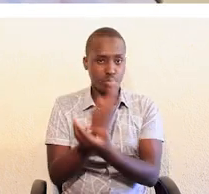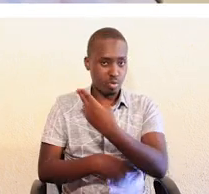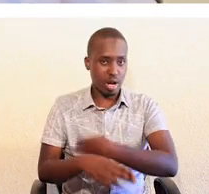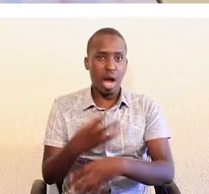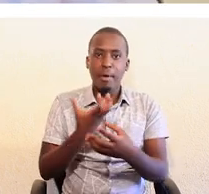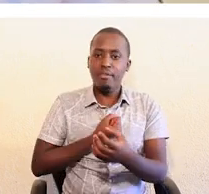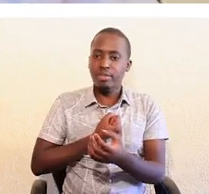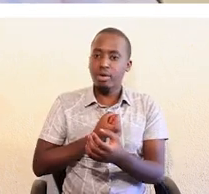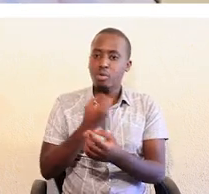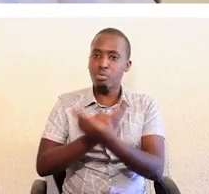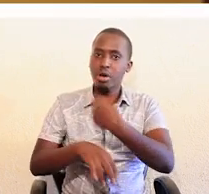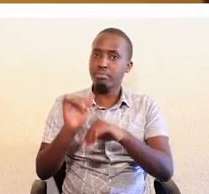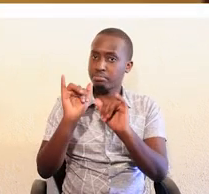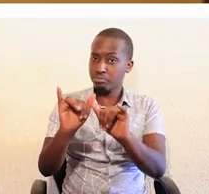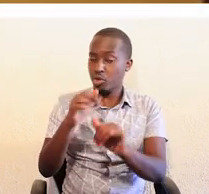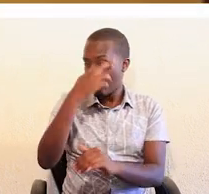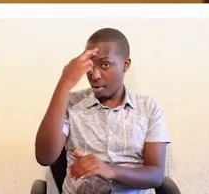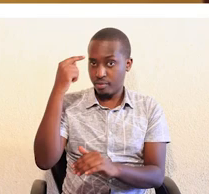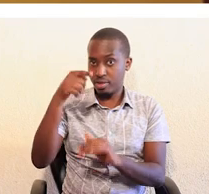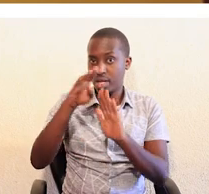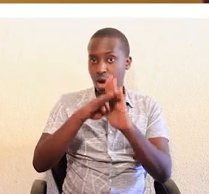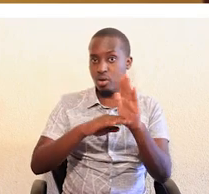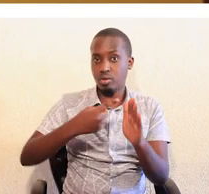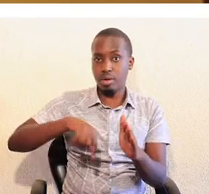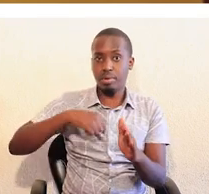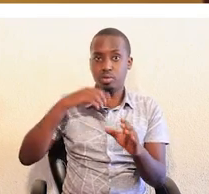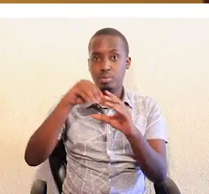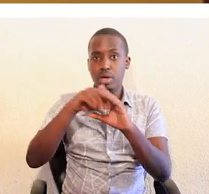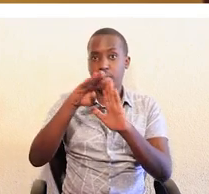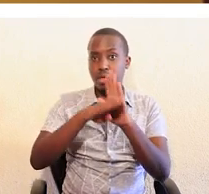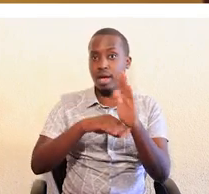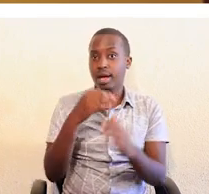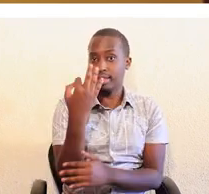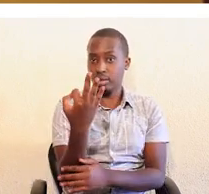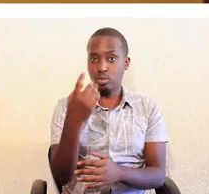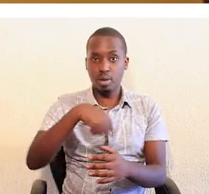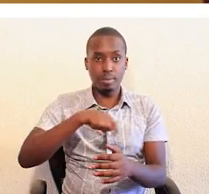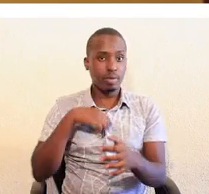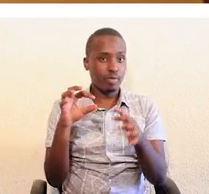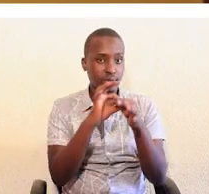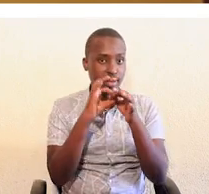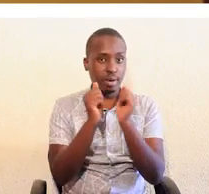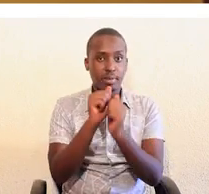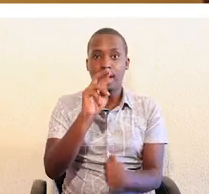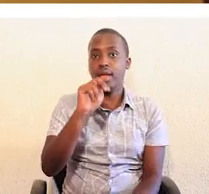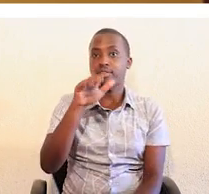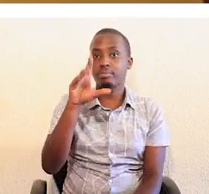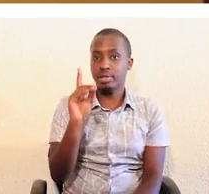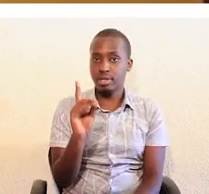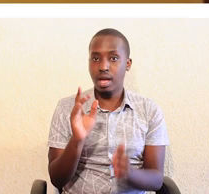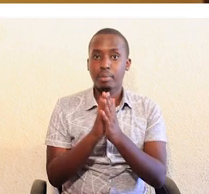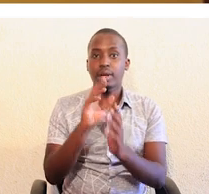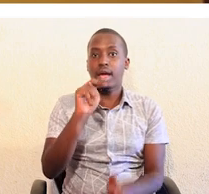ubumuga abafite ubumuga bagasigaramo niyo mpamvu y'iyi gahunda tumaze mu myaka itatu tufatanyije nanone na